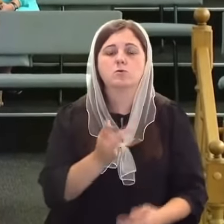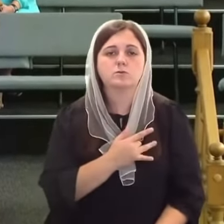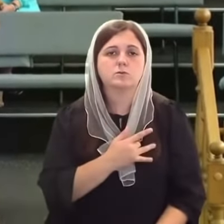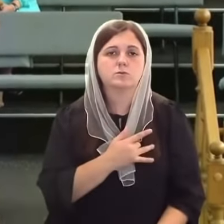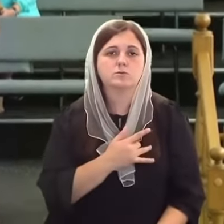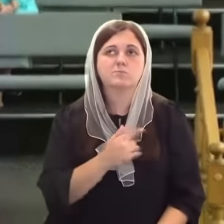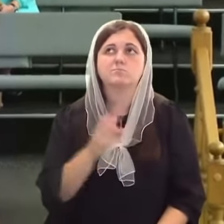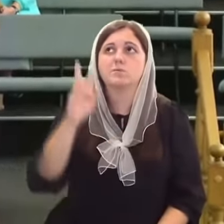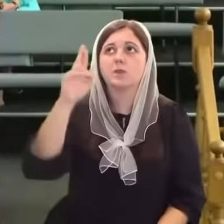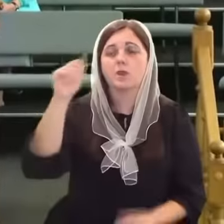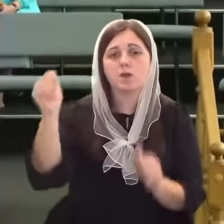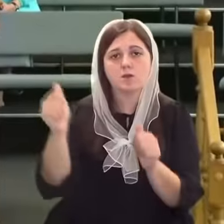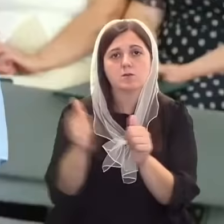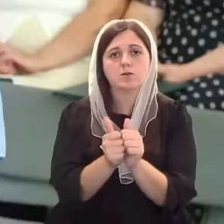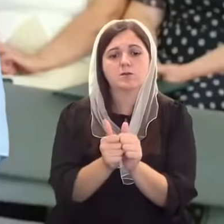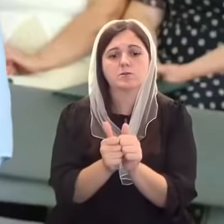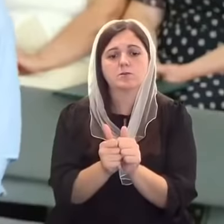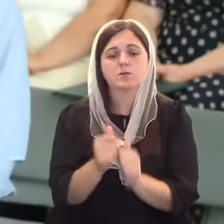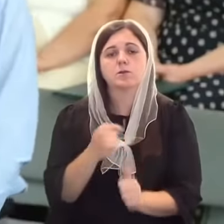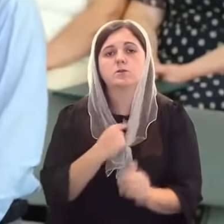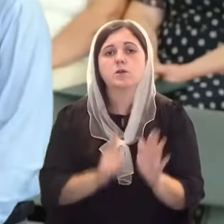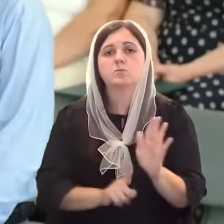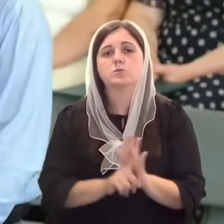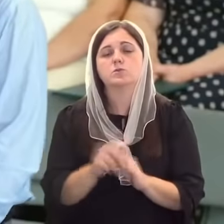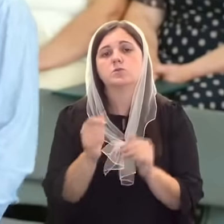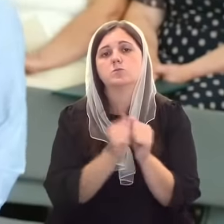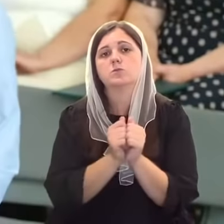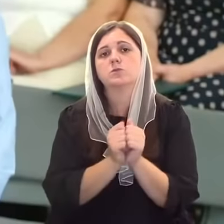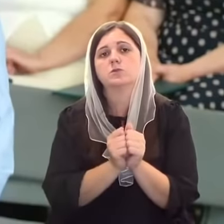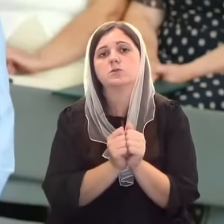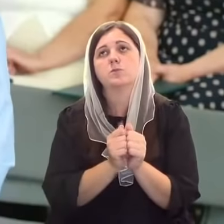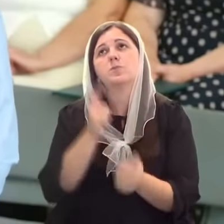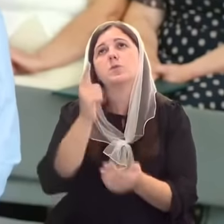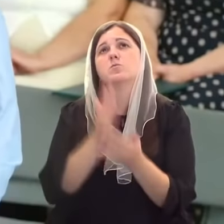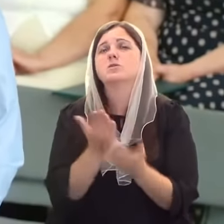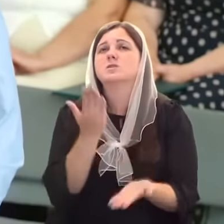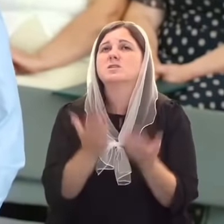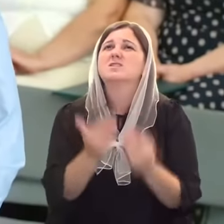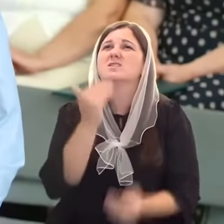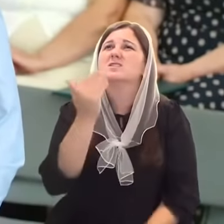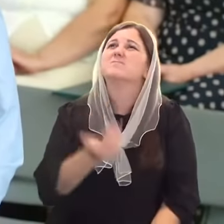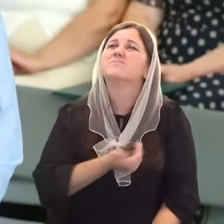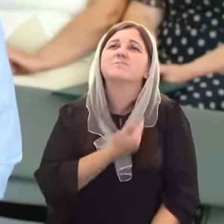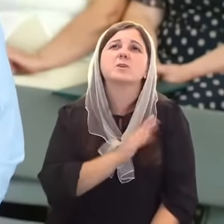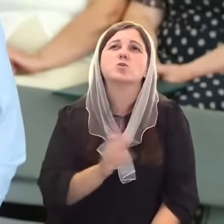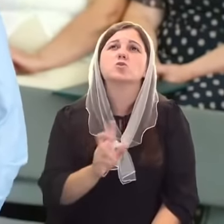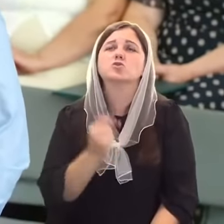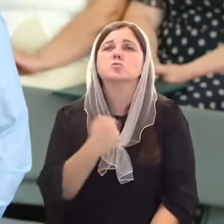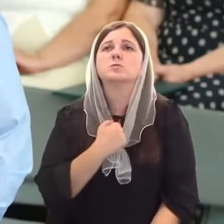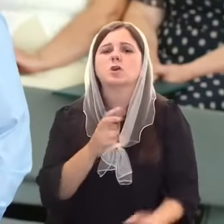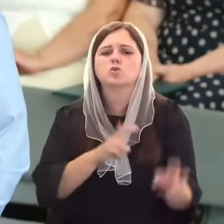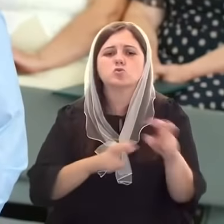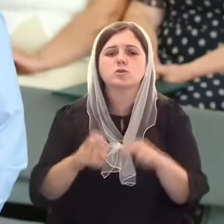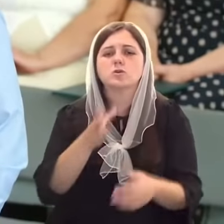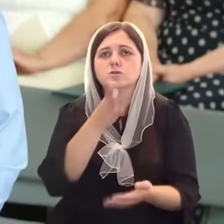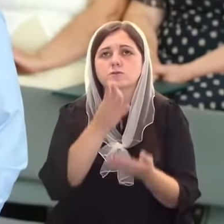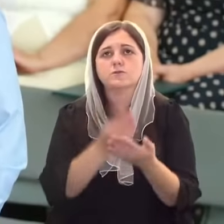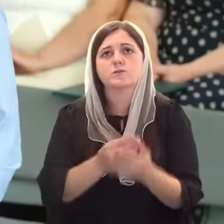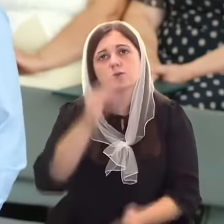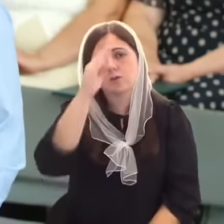«Я рядом». И я начал молиться такой молитвой: «Господь, если Ты не хочешь, чтобы я искал своих